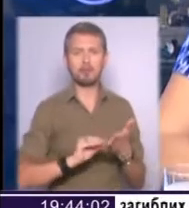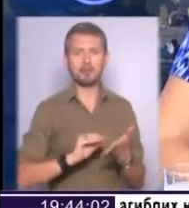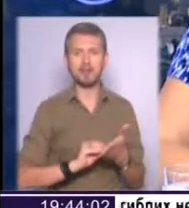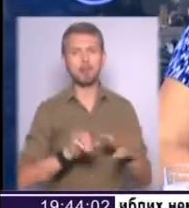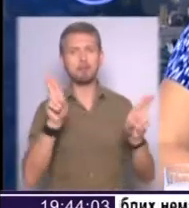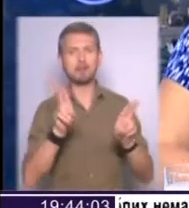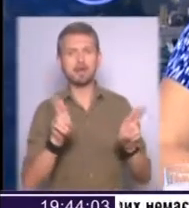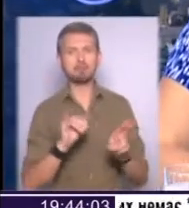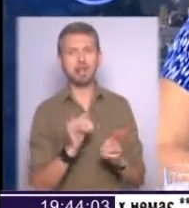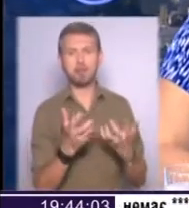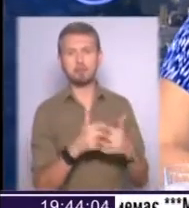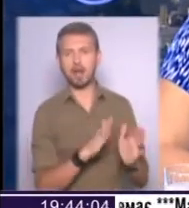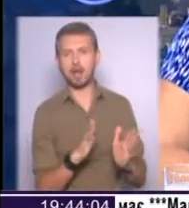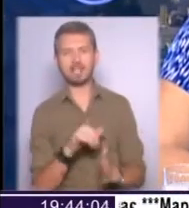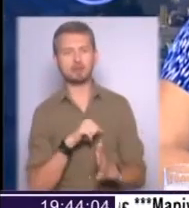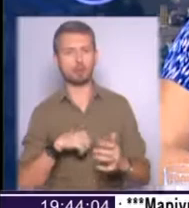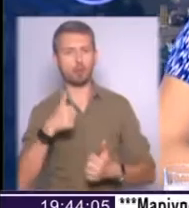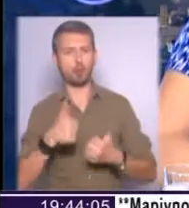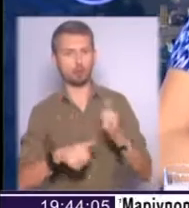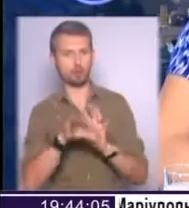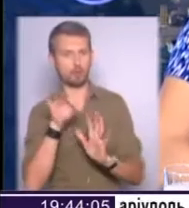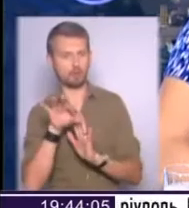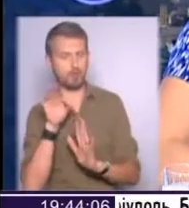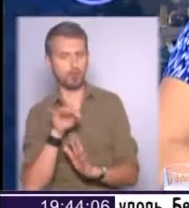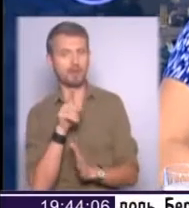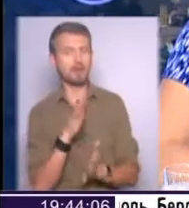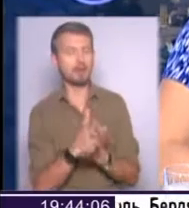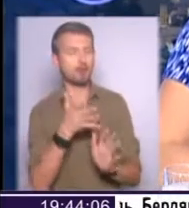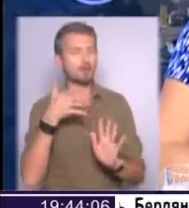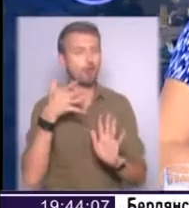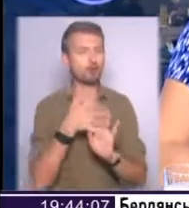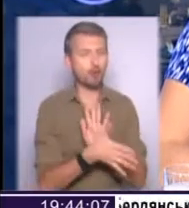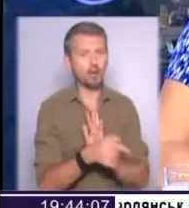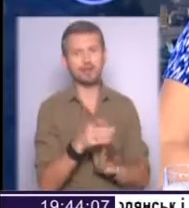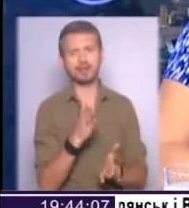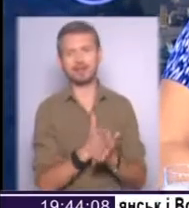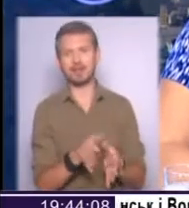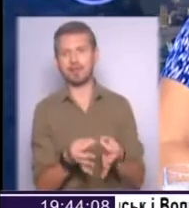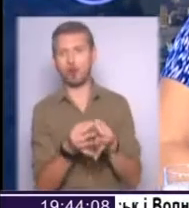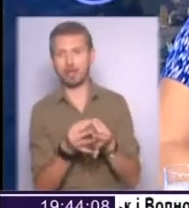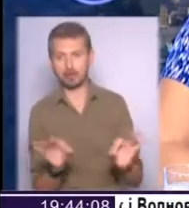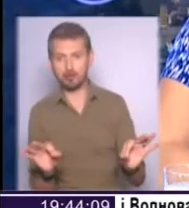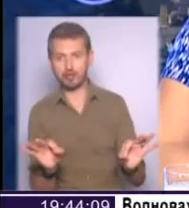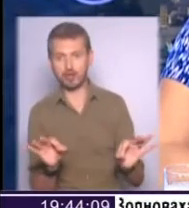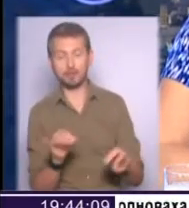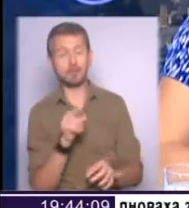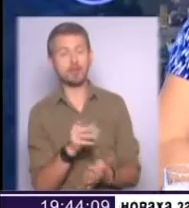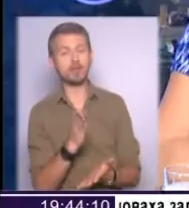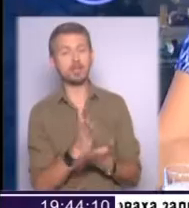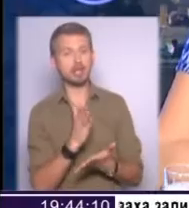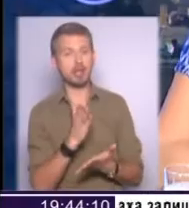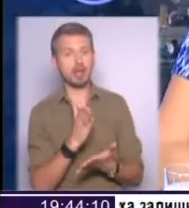принципи і механізм самого конкурсного відбору. Він є прозорий, він є демократичний, він є